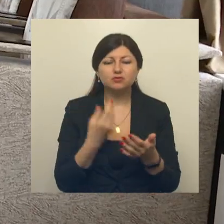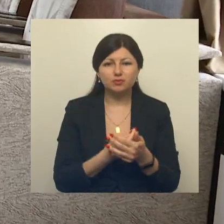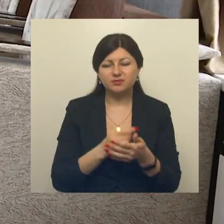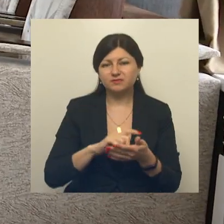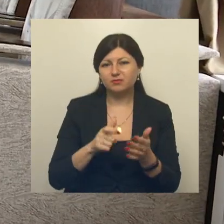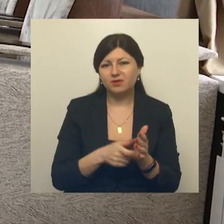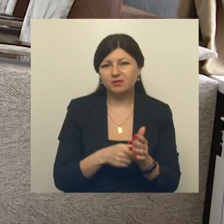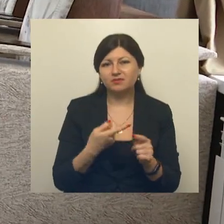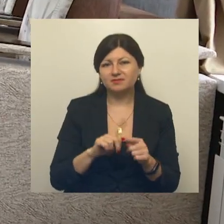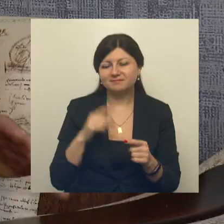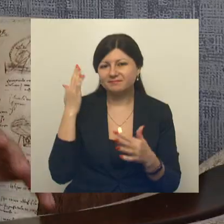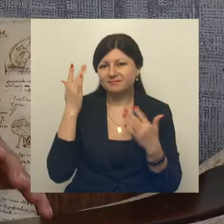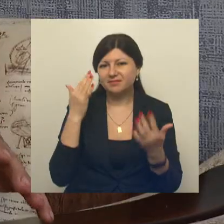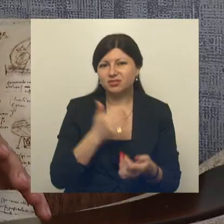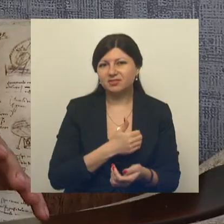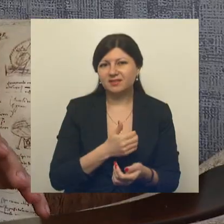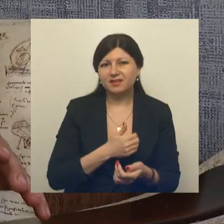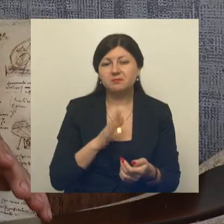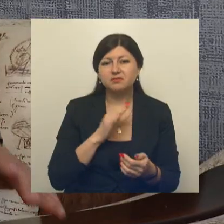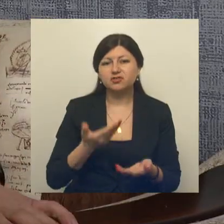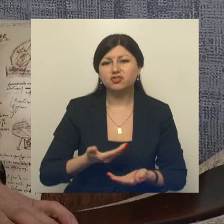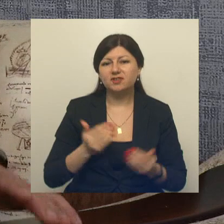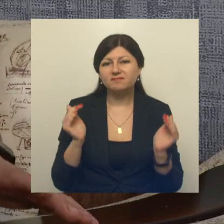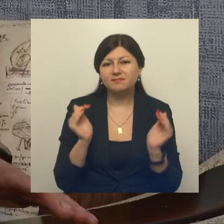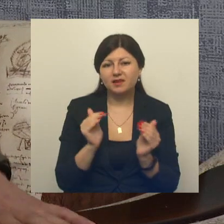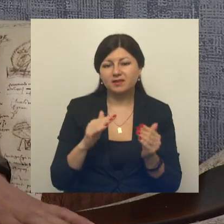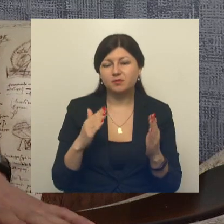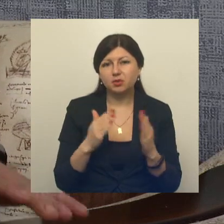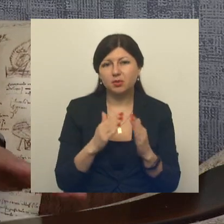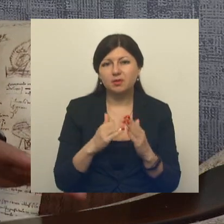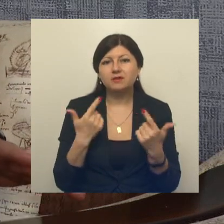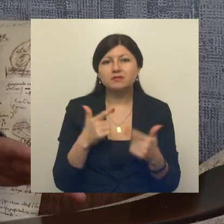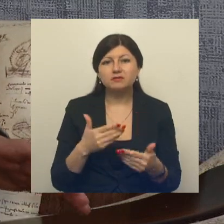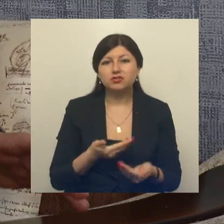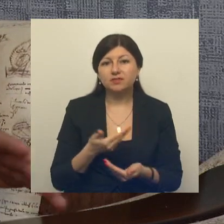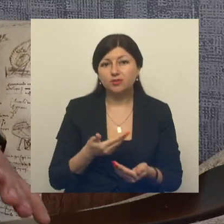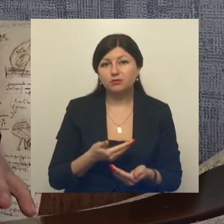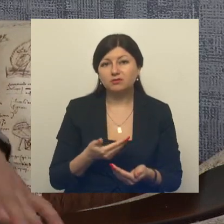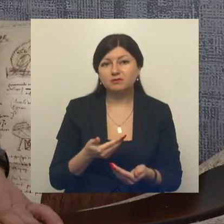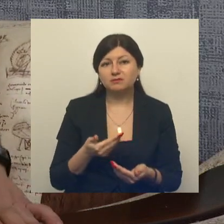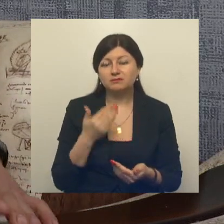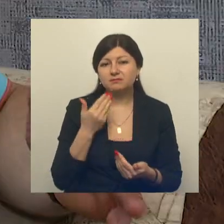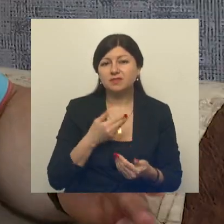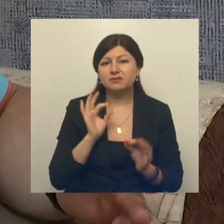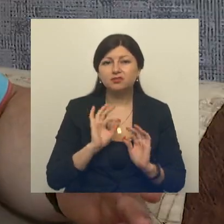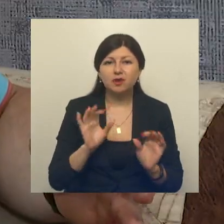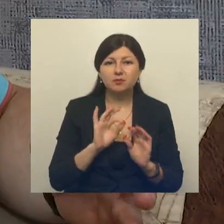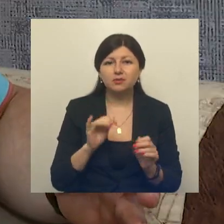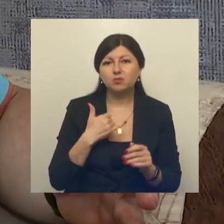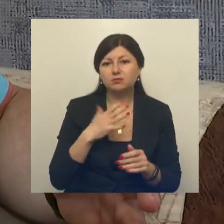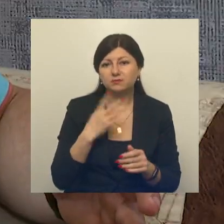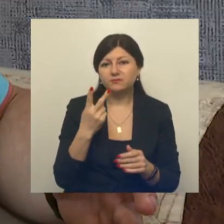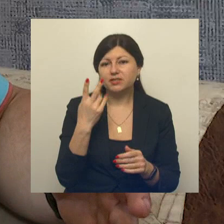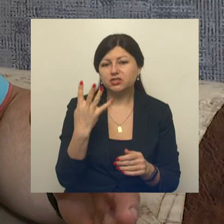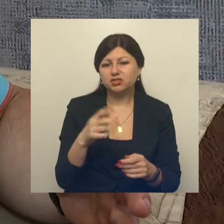– заветное желание. Мы жили в маленьком доме. Защита говорит: вы где живете? Мы, я начал объяснять. У нас было